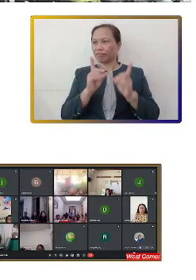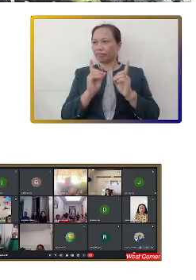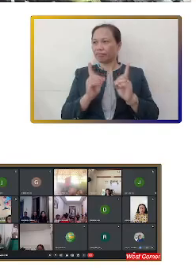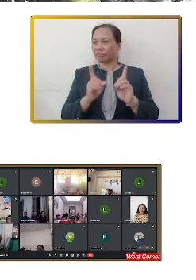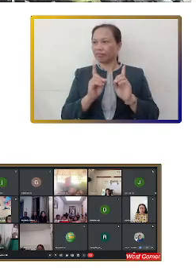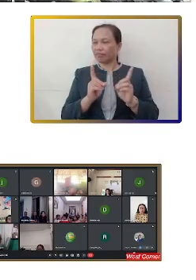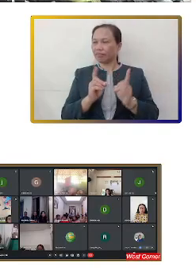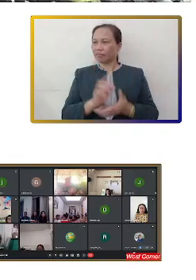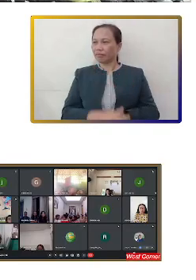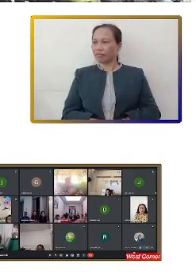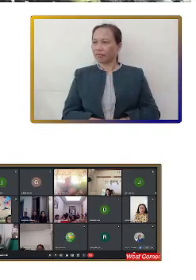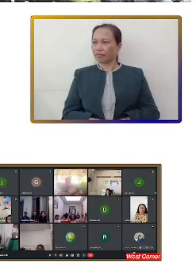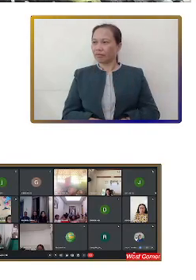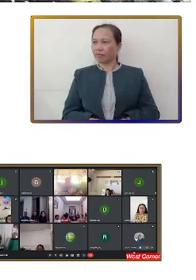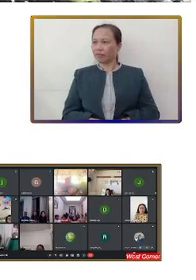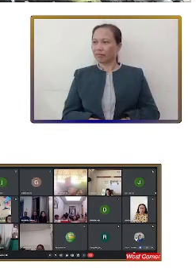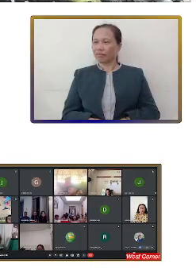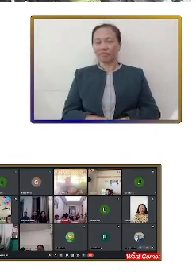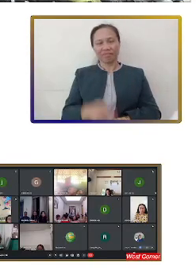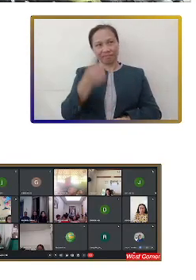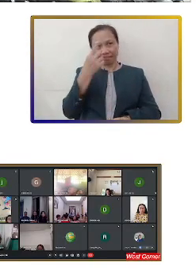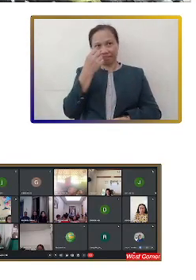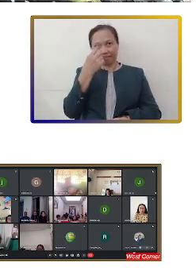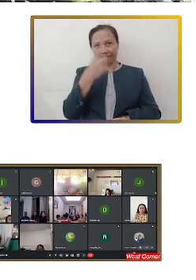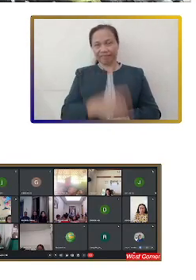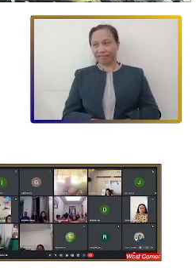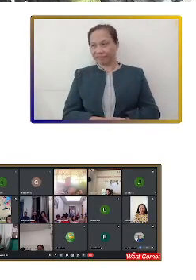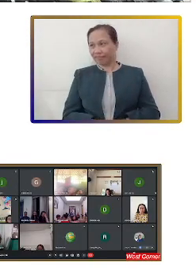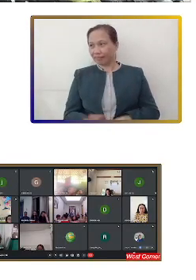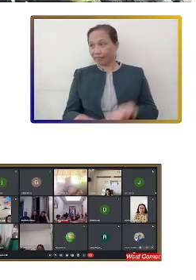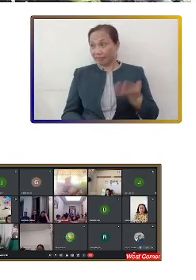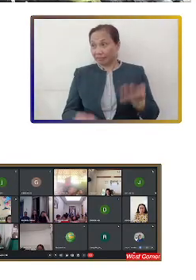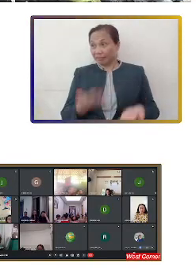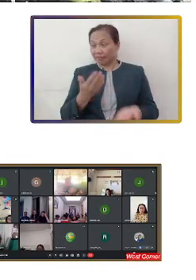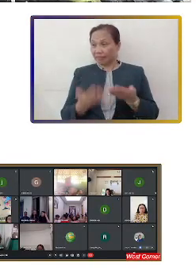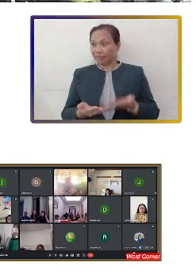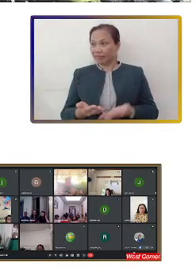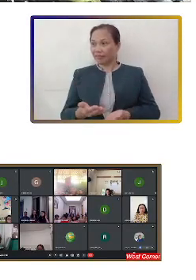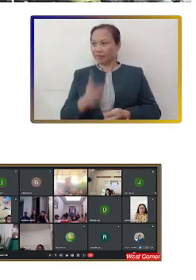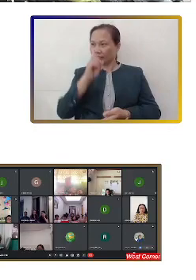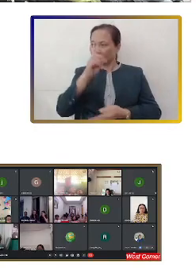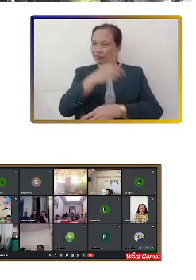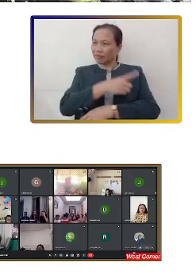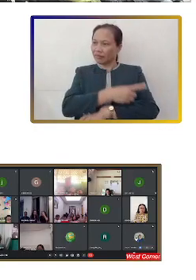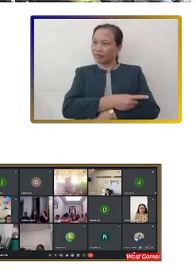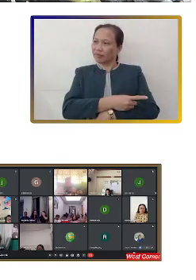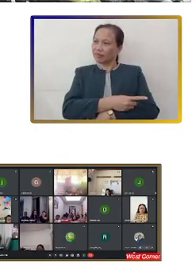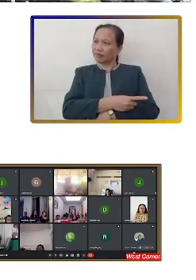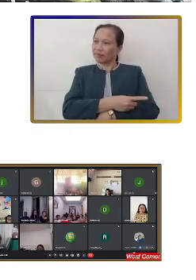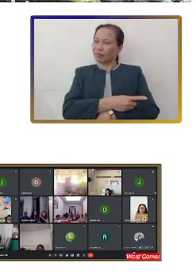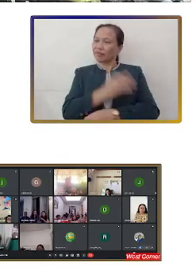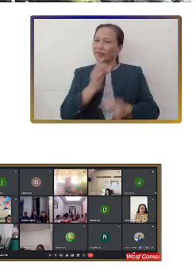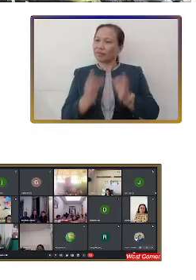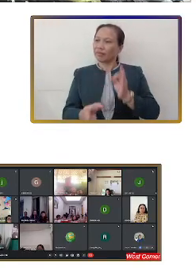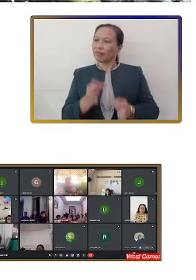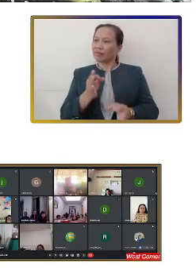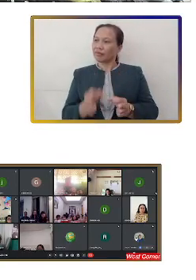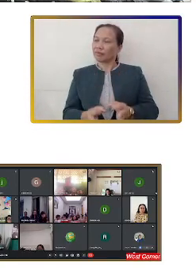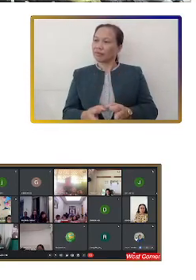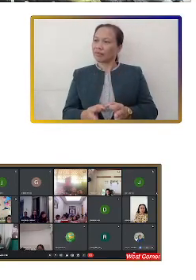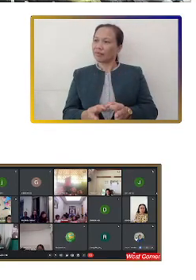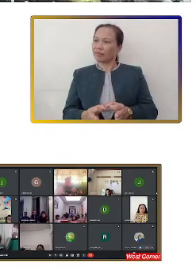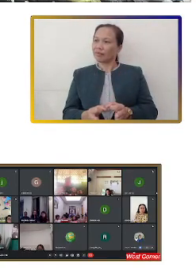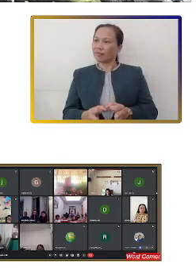You understand? Nakuha niyo mga kapatid? Maaring isang araw kapatid, kapag ka pumasok, kasi yan ho